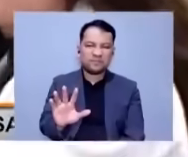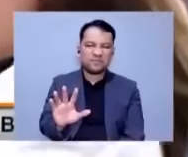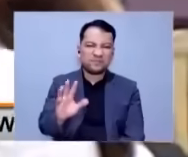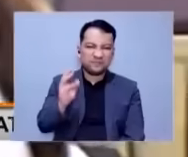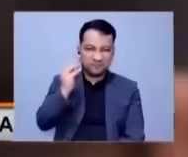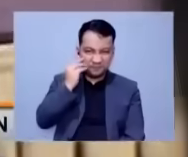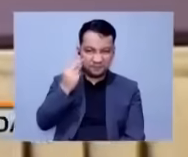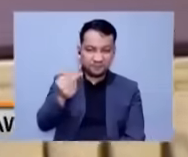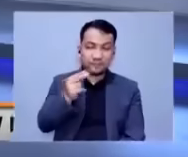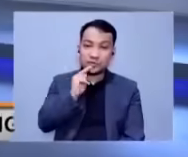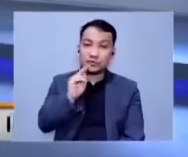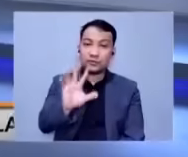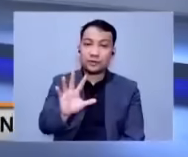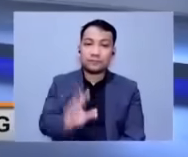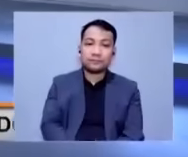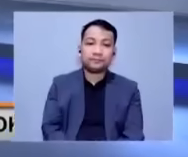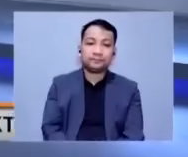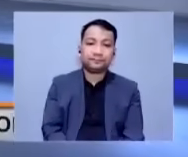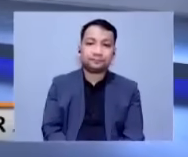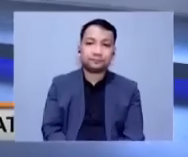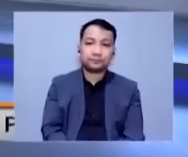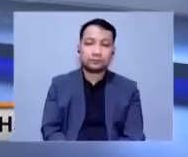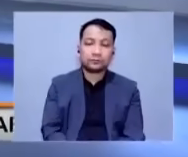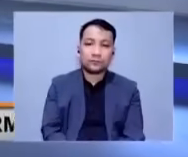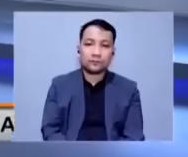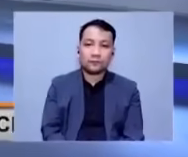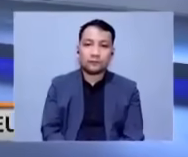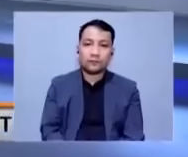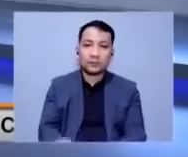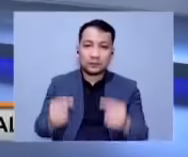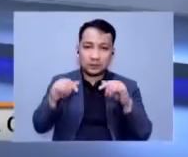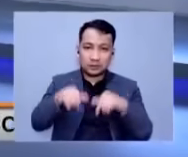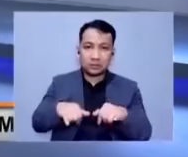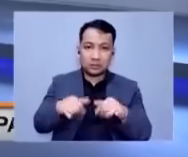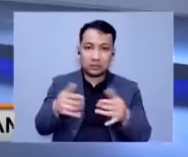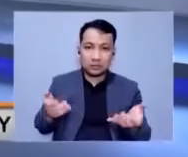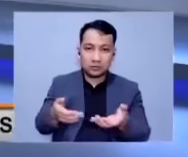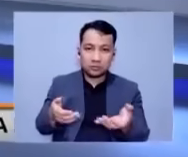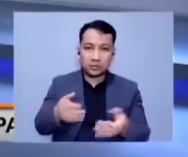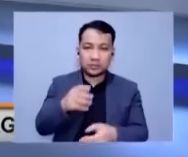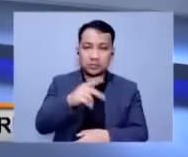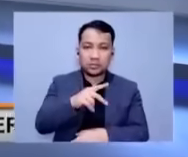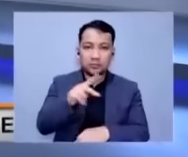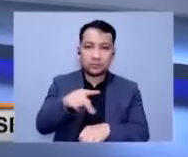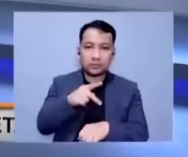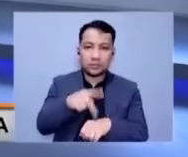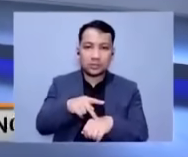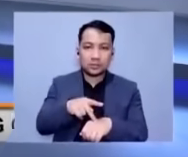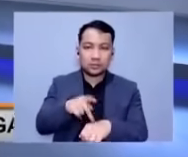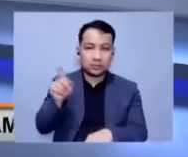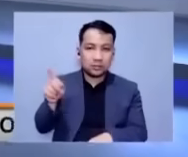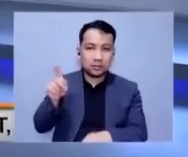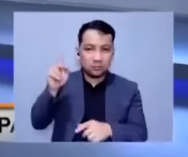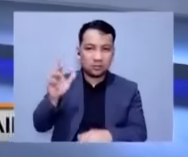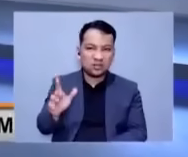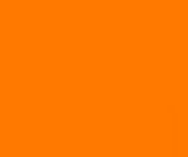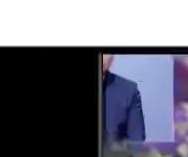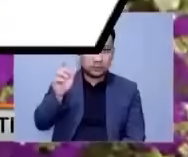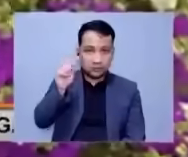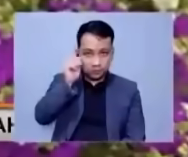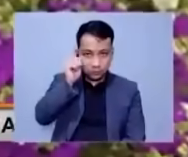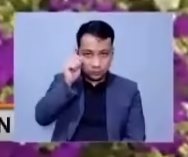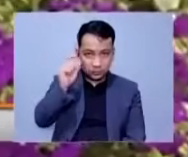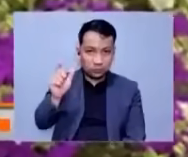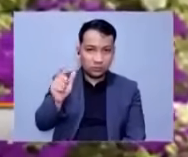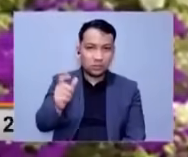Halili, News 5. Nasa Pilipinas pa rin ang puganting pastor na si Apollo Kibuloy ayon sa Department of Justice. Pero hindi